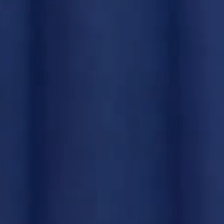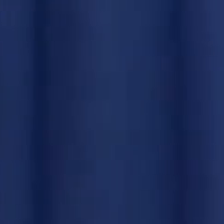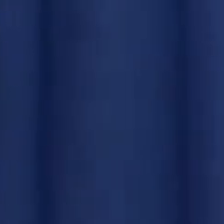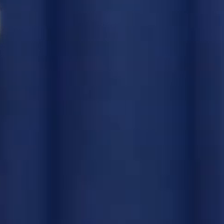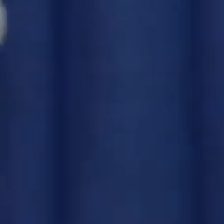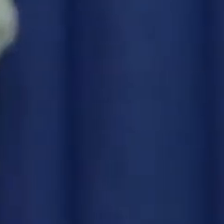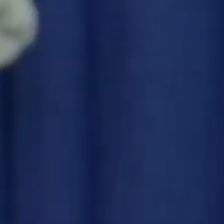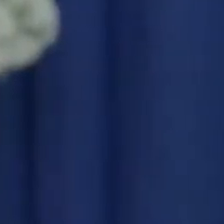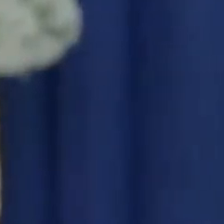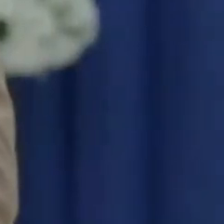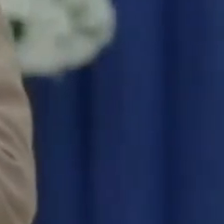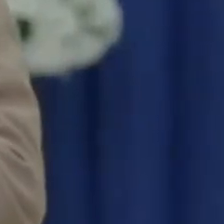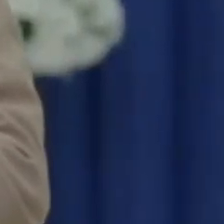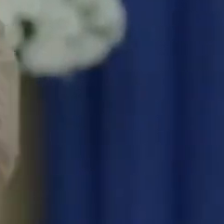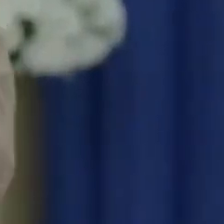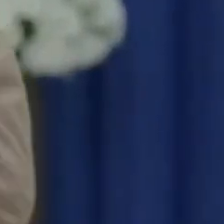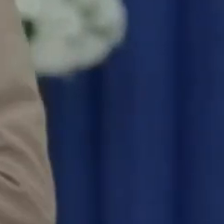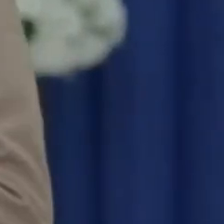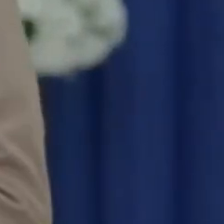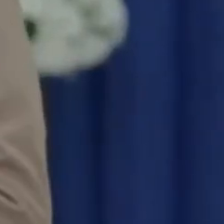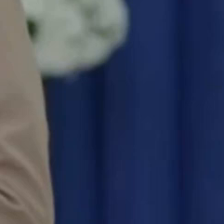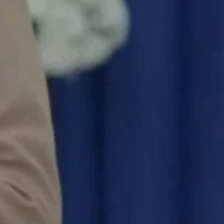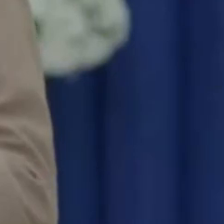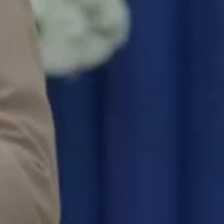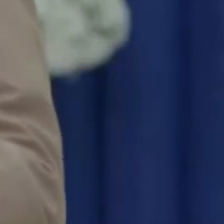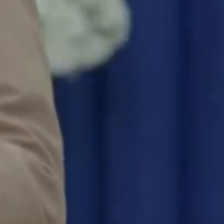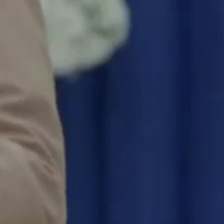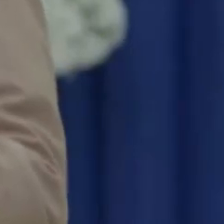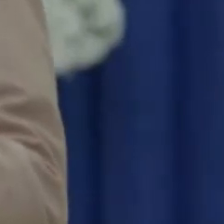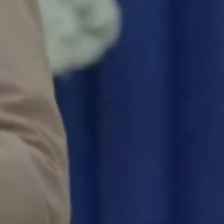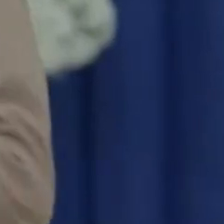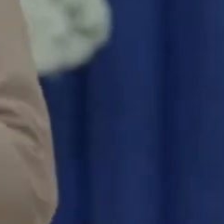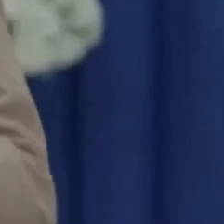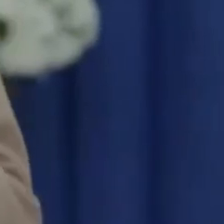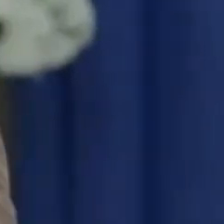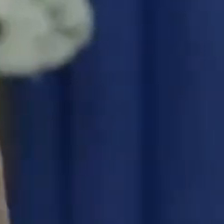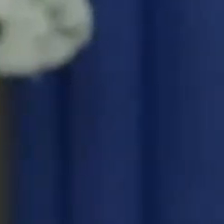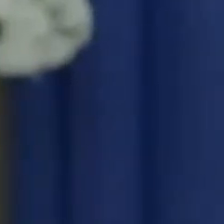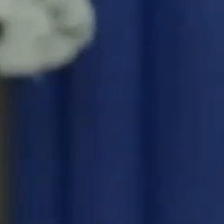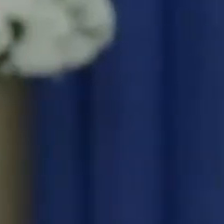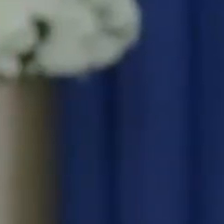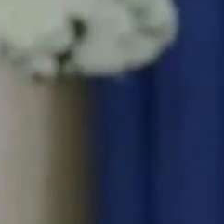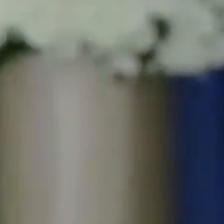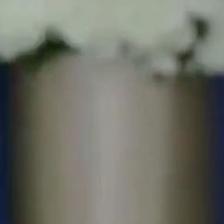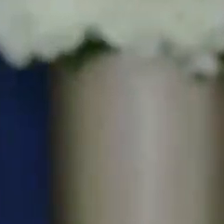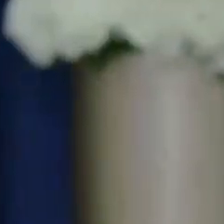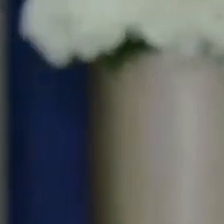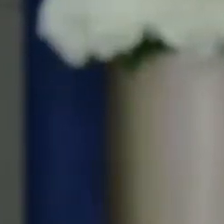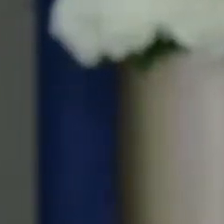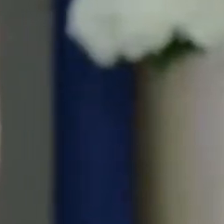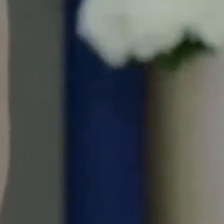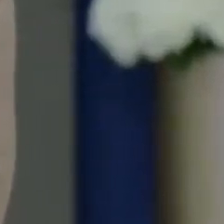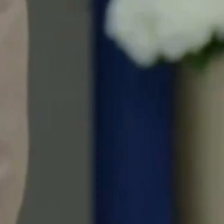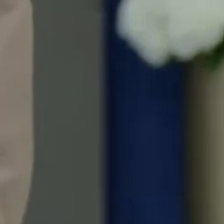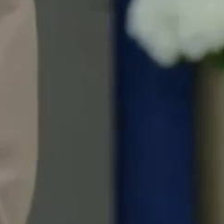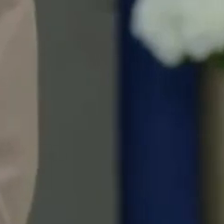donné et aidé. Tu seras comme un jardin arrosé, comme une source dont les eaux ne tarissent pas.